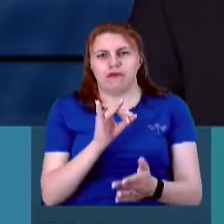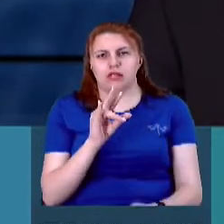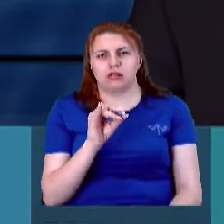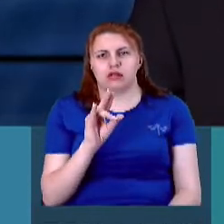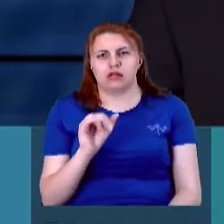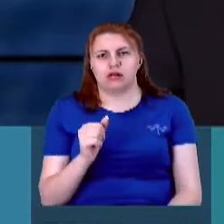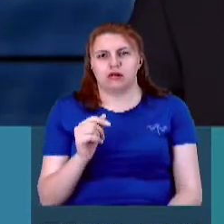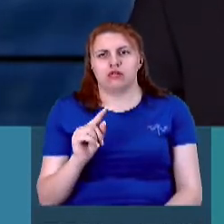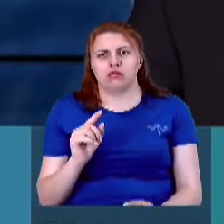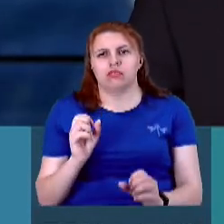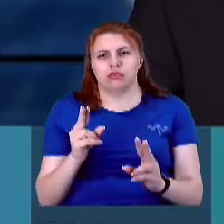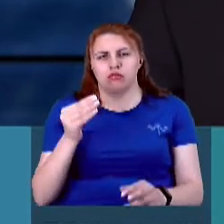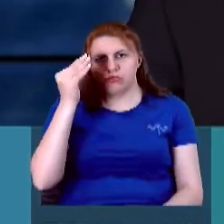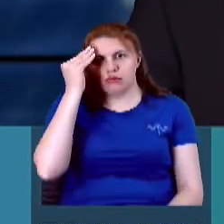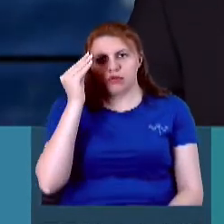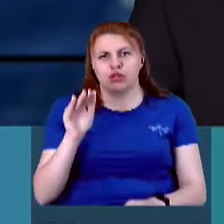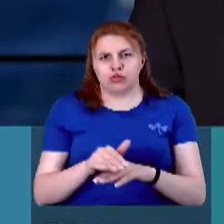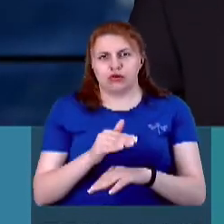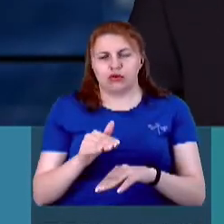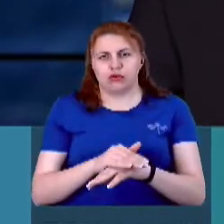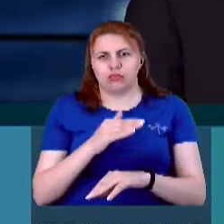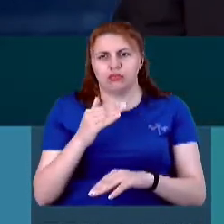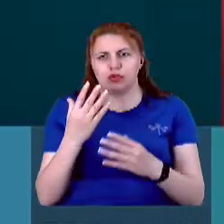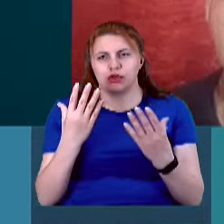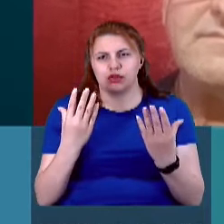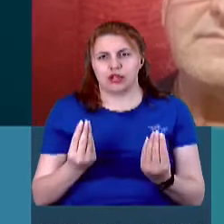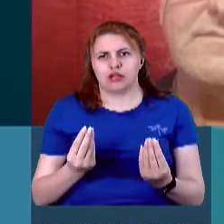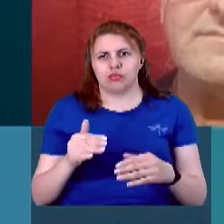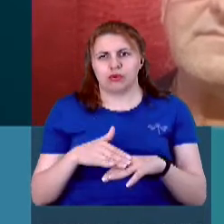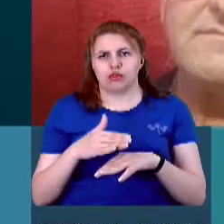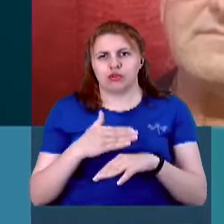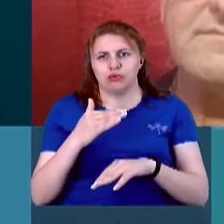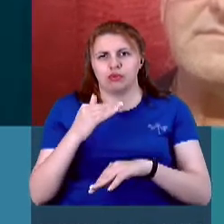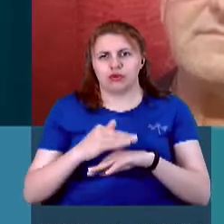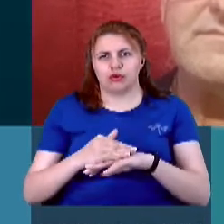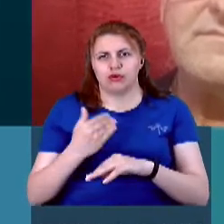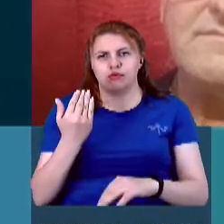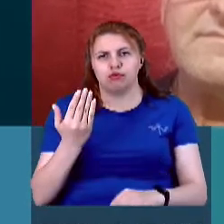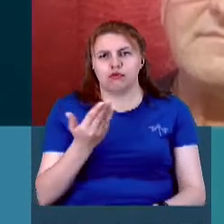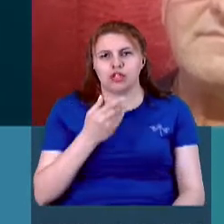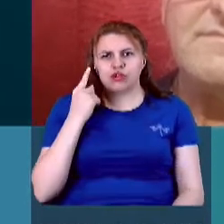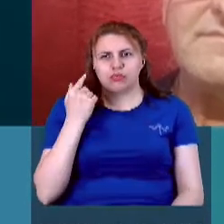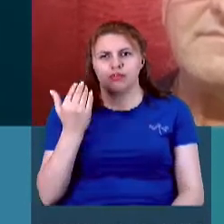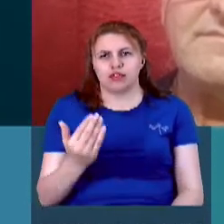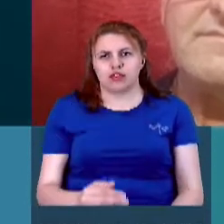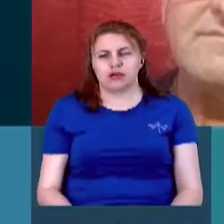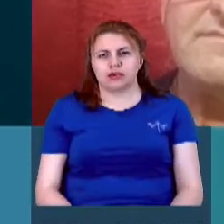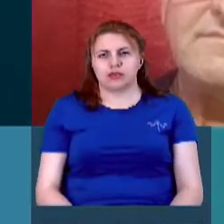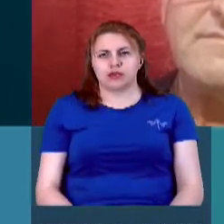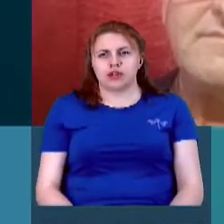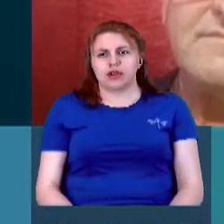Максиме? Добрий день. Алло, алло. Чудно? Добрий день, добрий вечір, та чуємо вас. Чудово,